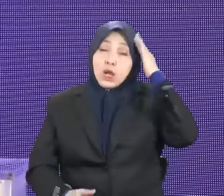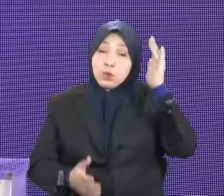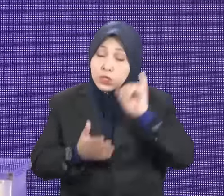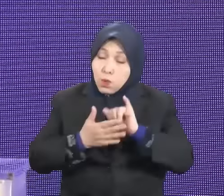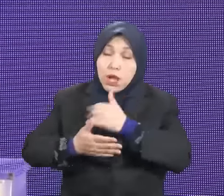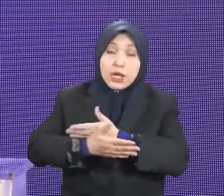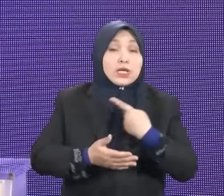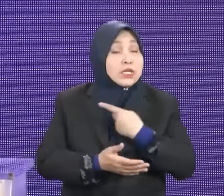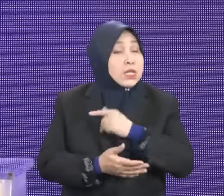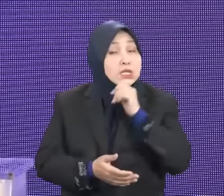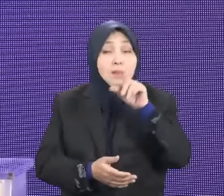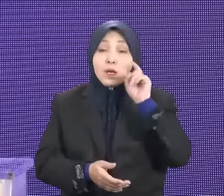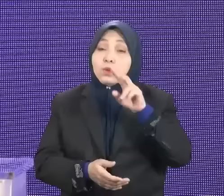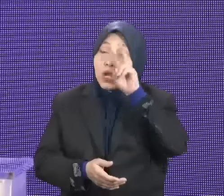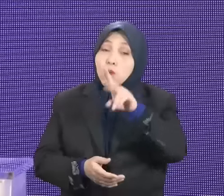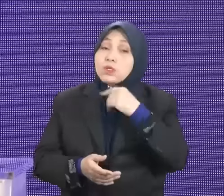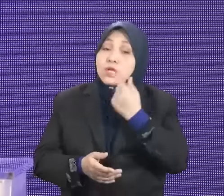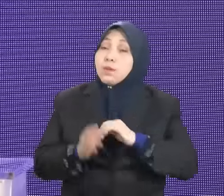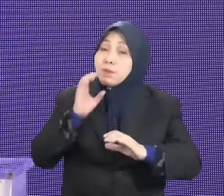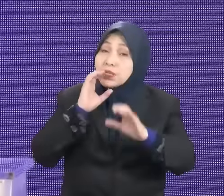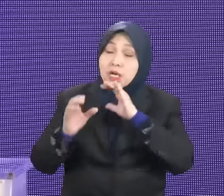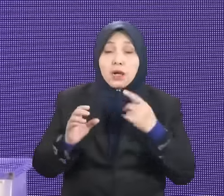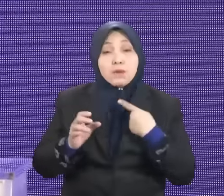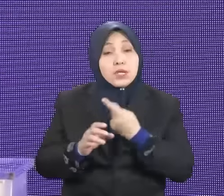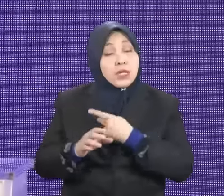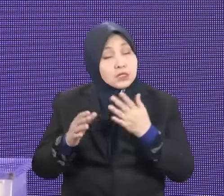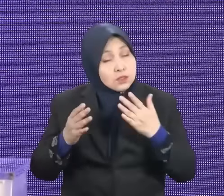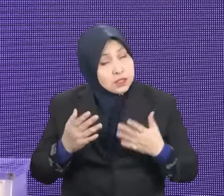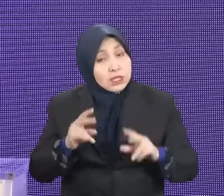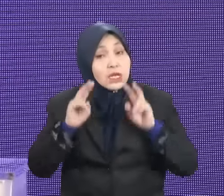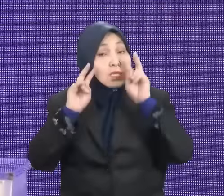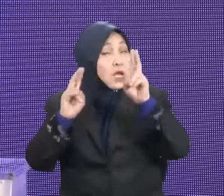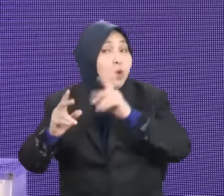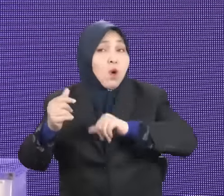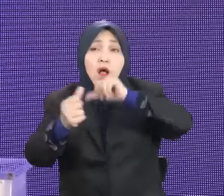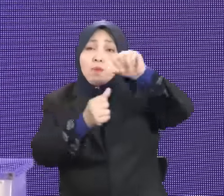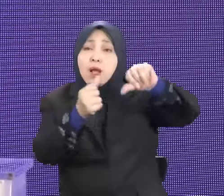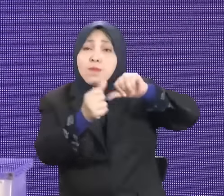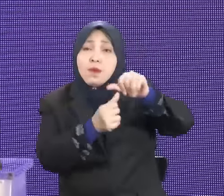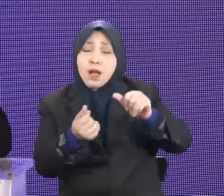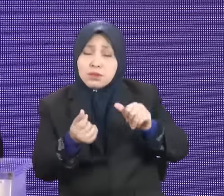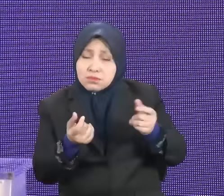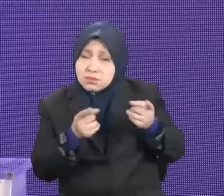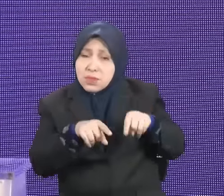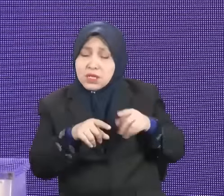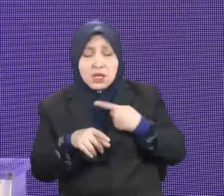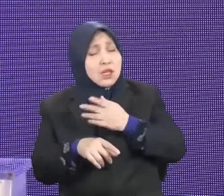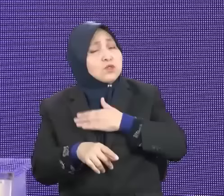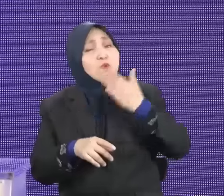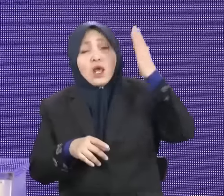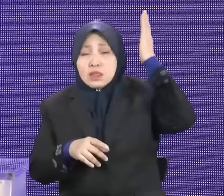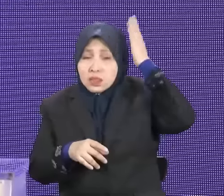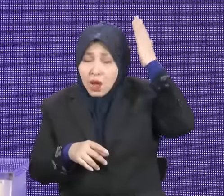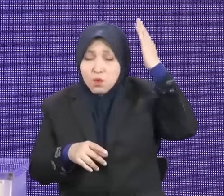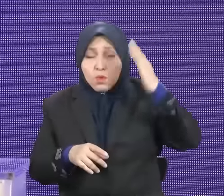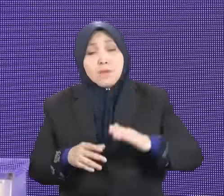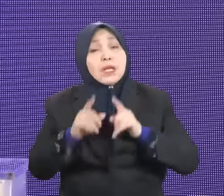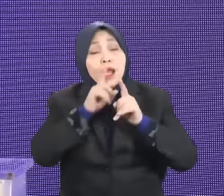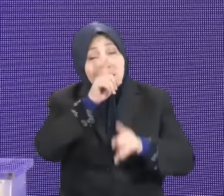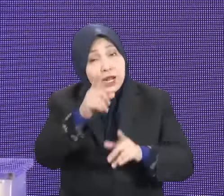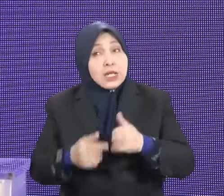kita tak payah tengok siapa bercakap dan sebagainya tetapi kita tengok situasi yang berlaku kita udah tahu udah kebenaran yang ada itu